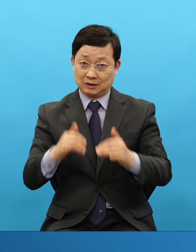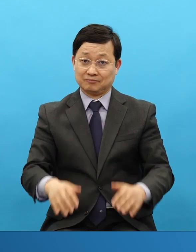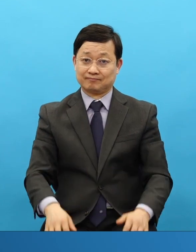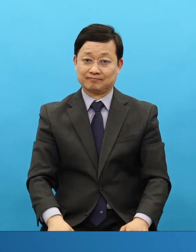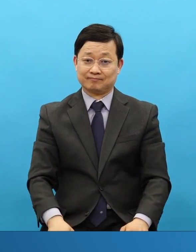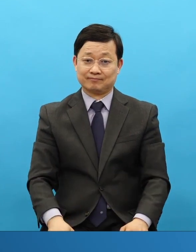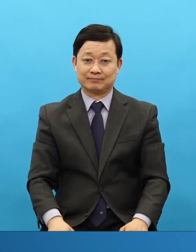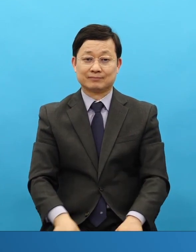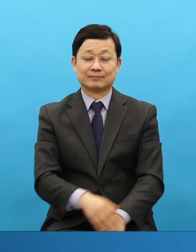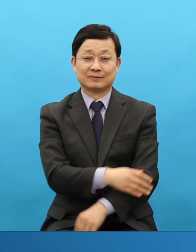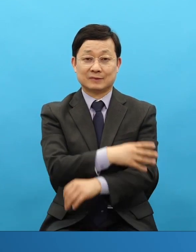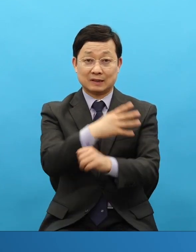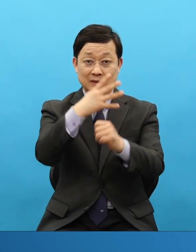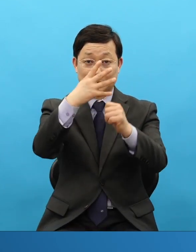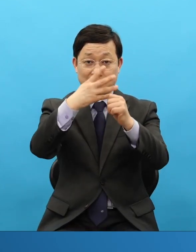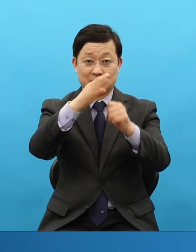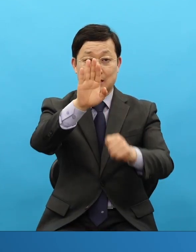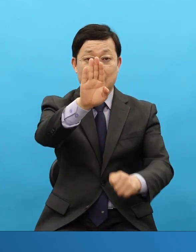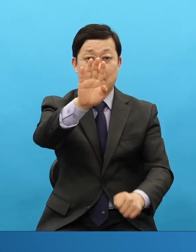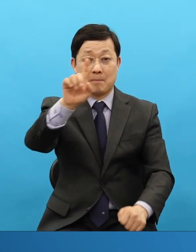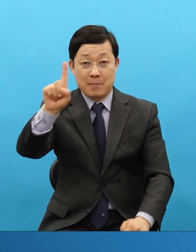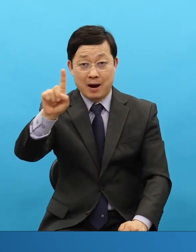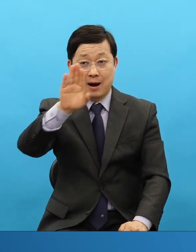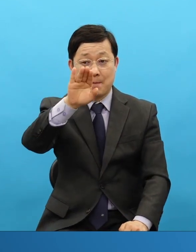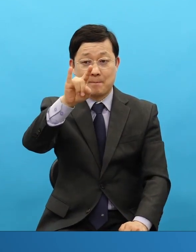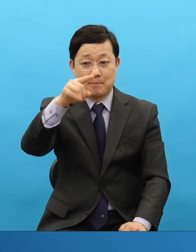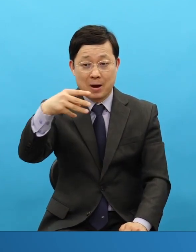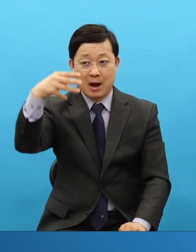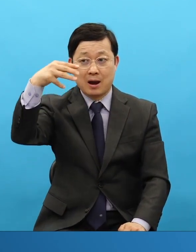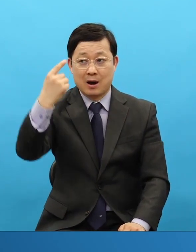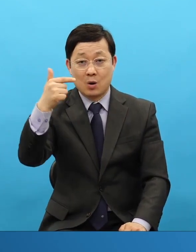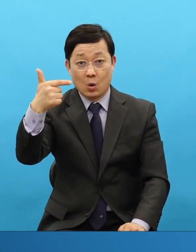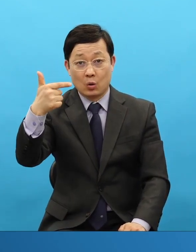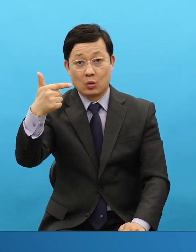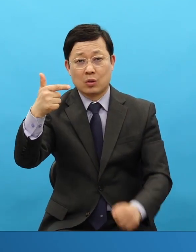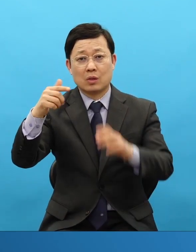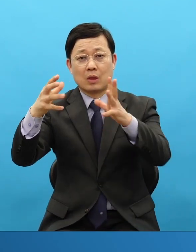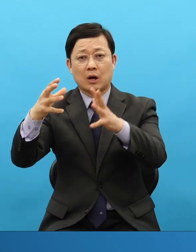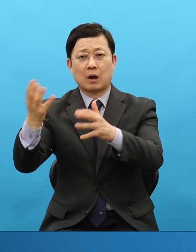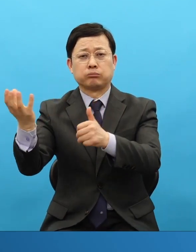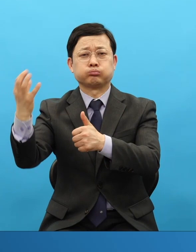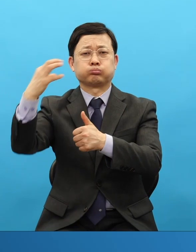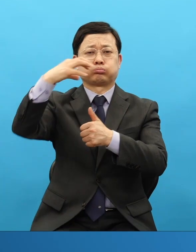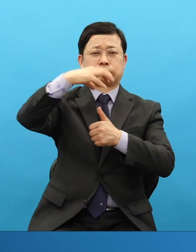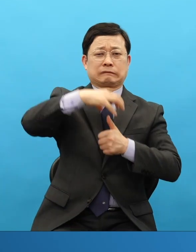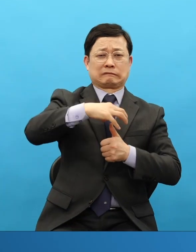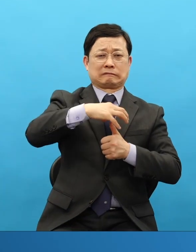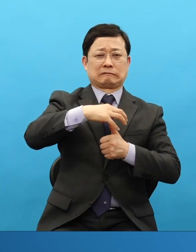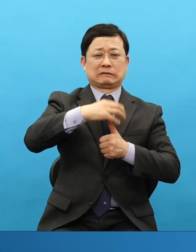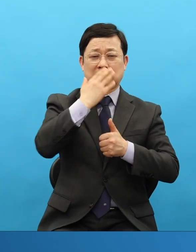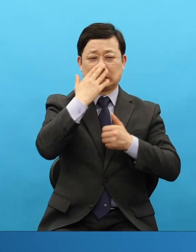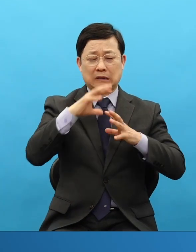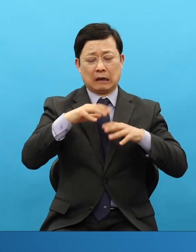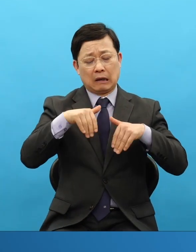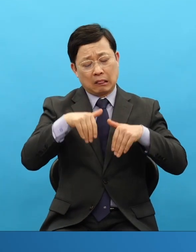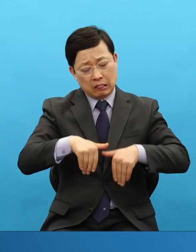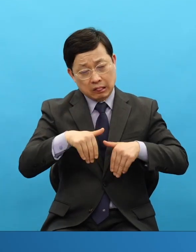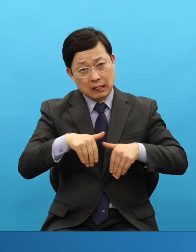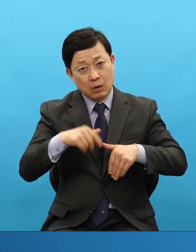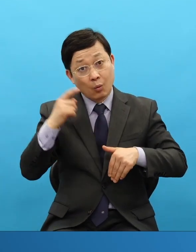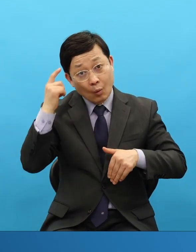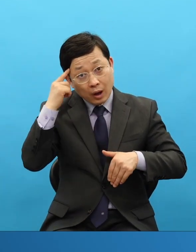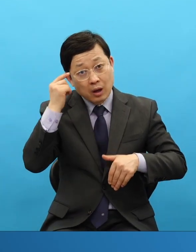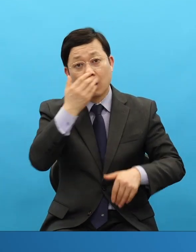바벨론에 포로된 거예요. They didn't realize again became captives to 예, Babylon. 자꾸 복음을 놓칩니다. They continue to lose hold of the gospel. 이상하죠.